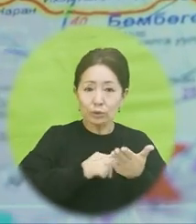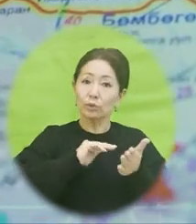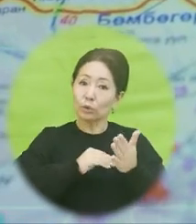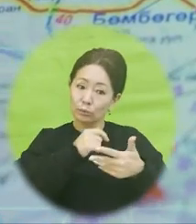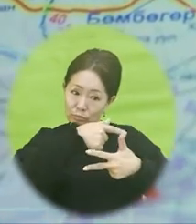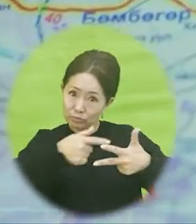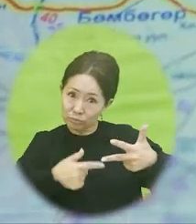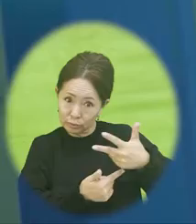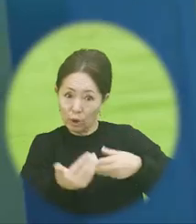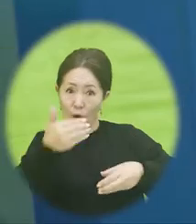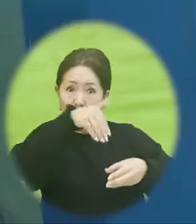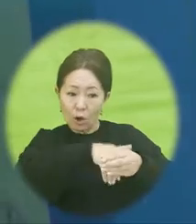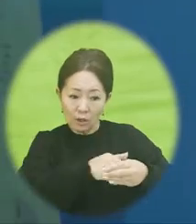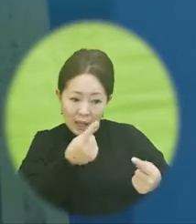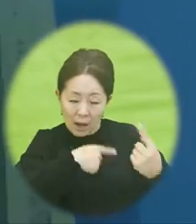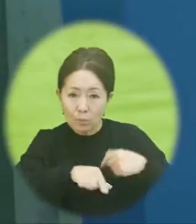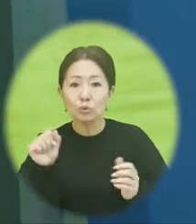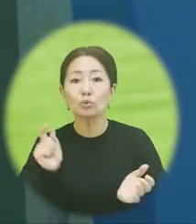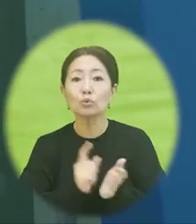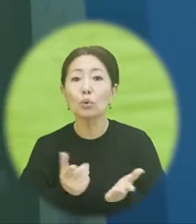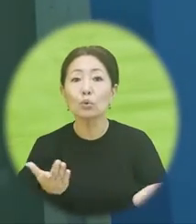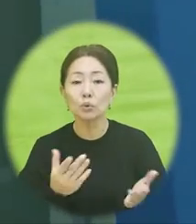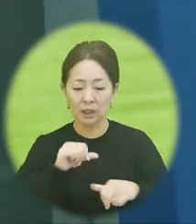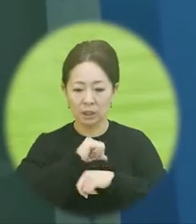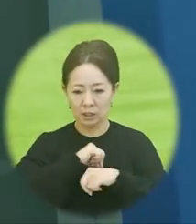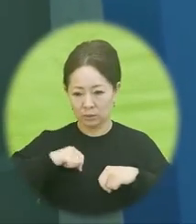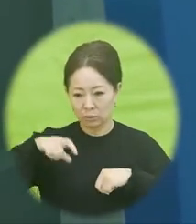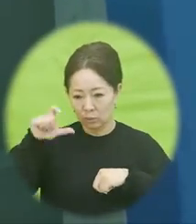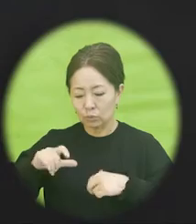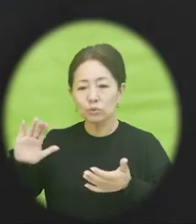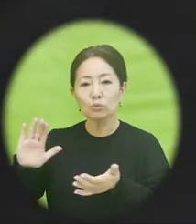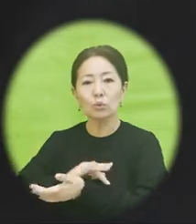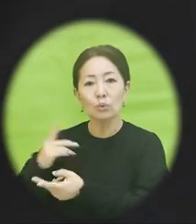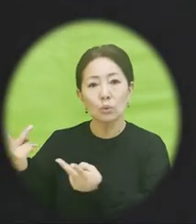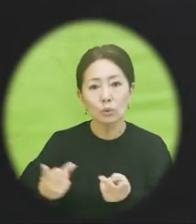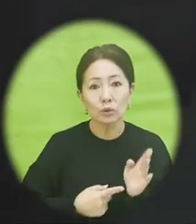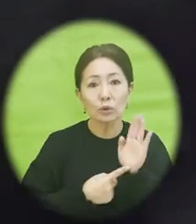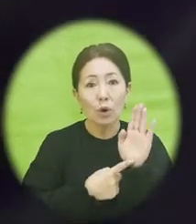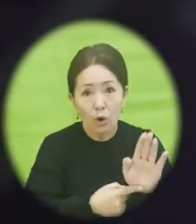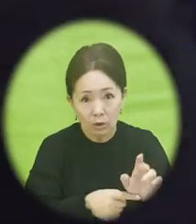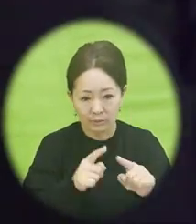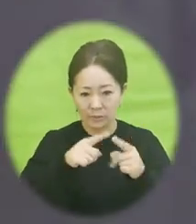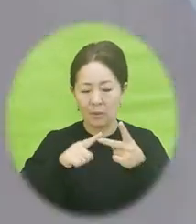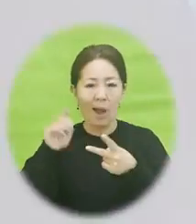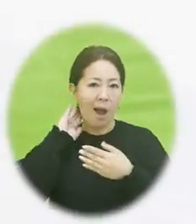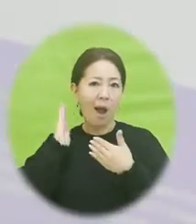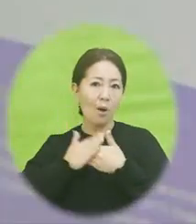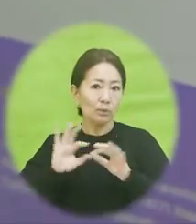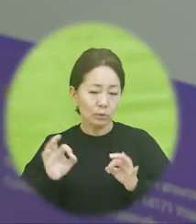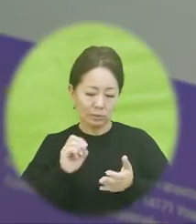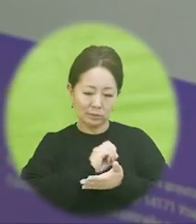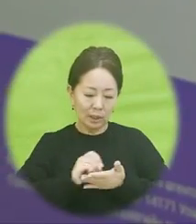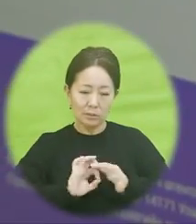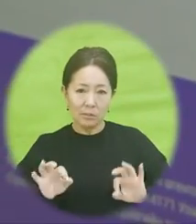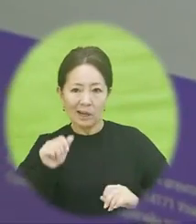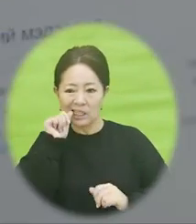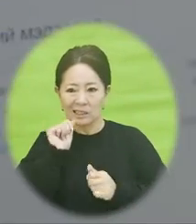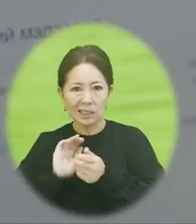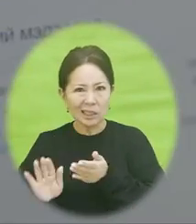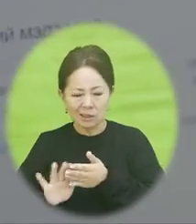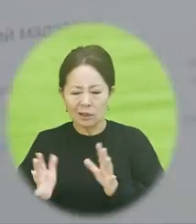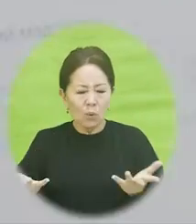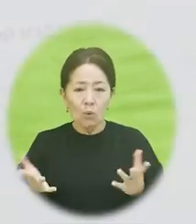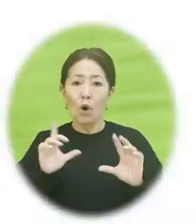стратеги төлөвлөгөө зэрэг тусгагдсан. Хамгийн гол зүйл бол иргэдэд түргэн шуурхай үйлчлэх, авлигагүй, хүнд суртлгүй, цаасгүй, зардалгүй